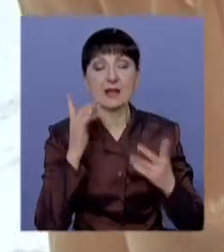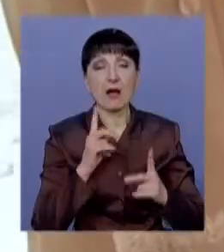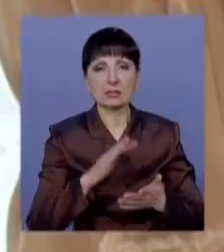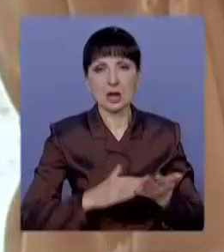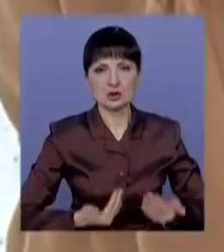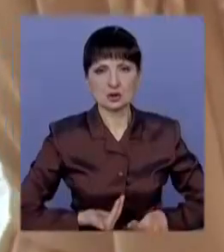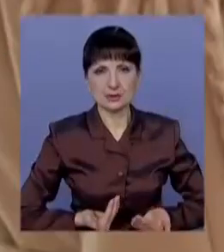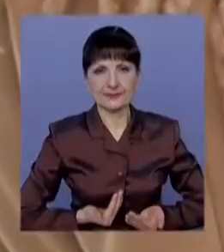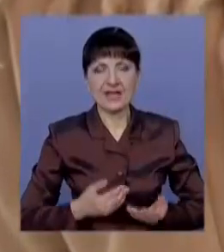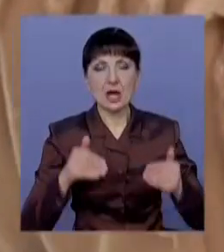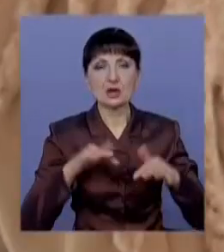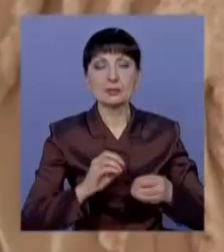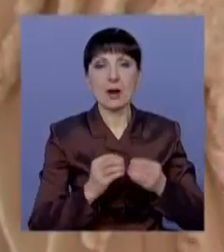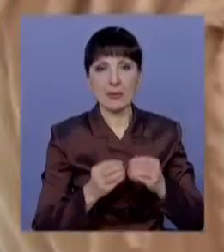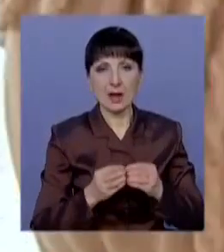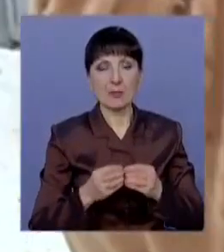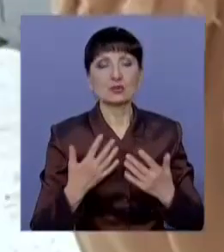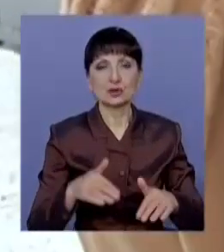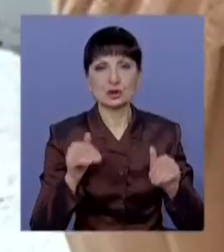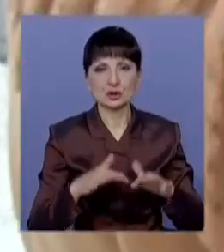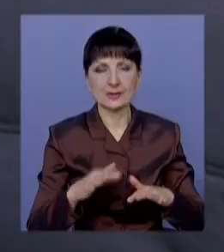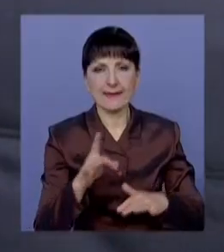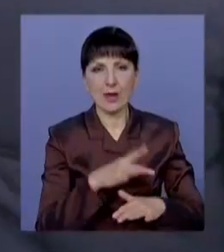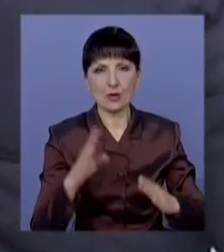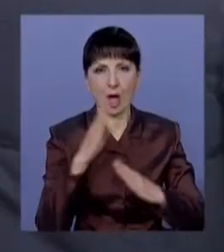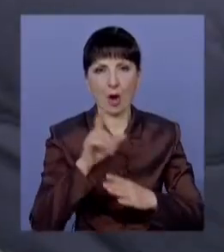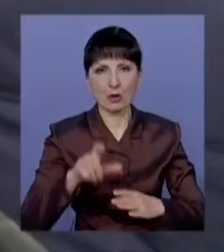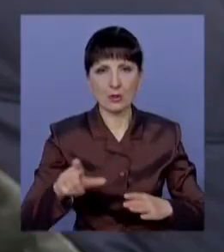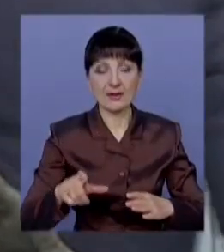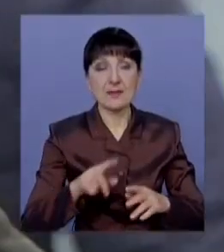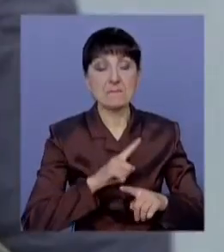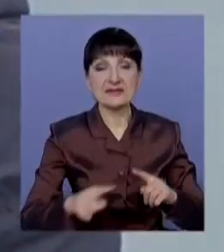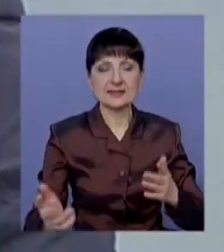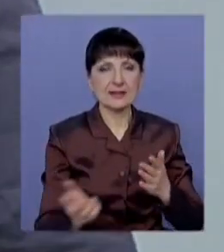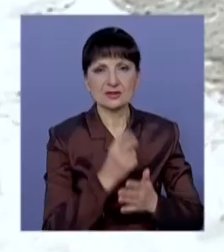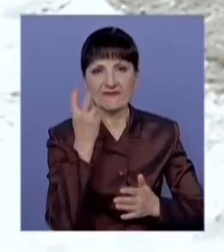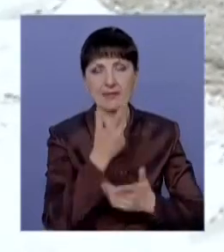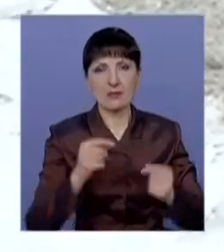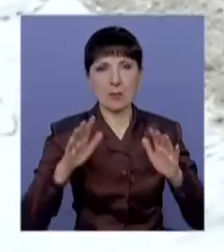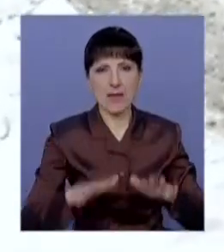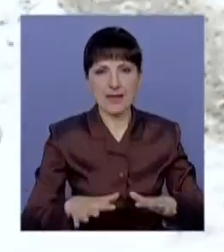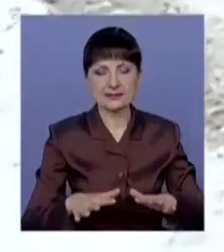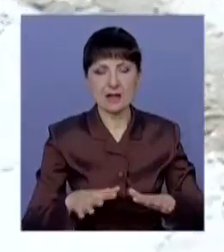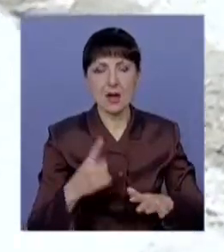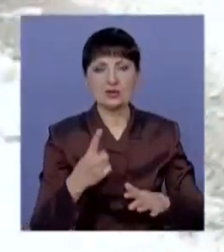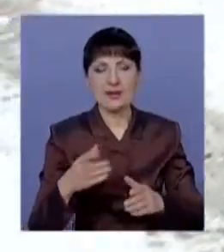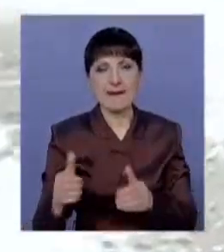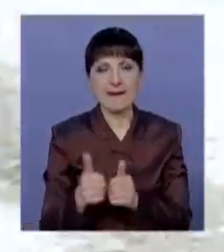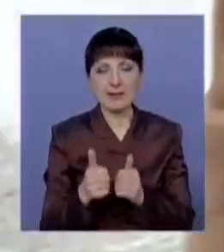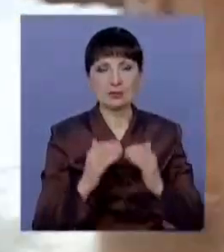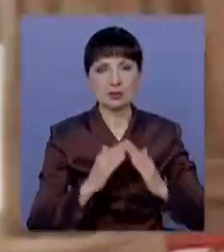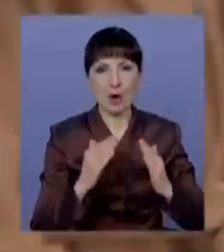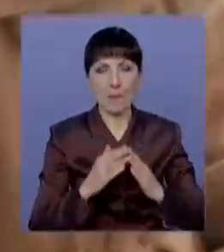быть. Решить проблему все же вызвались районные экологи. Специалисты быстро нашли источник зловония. В септике одного из близлежащих